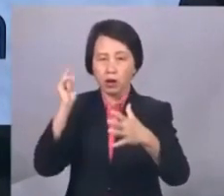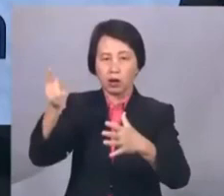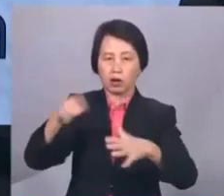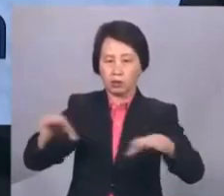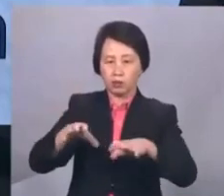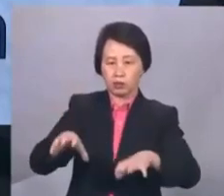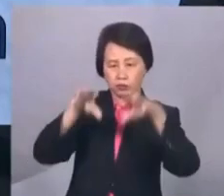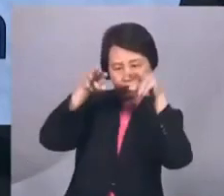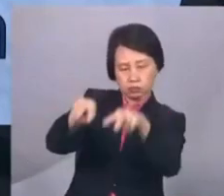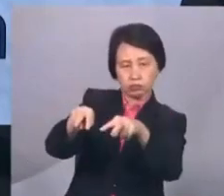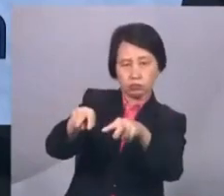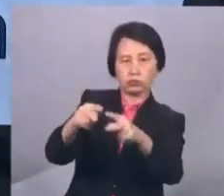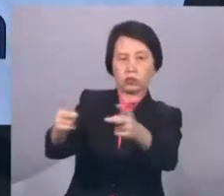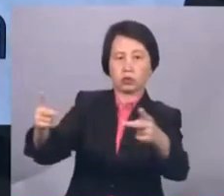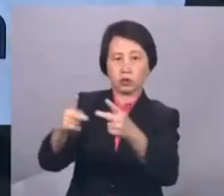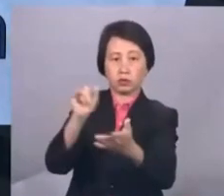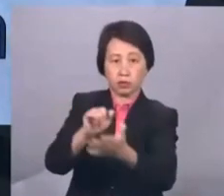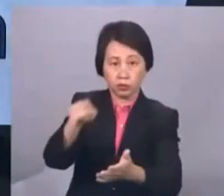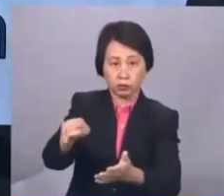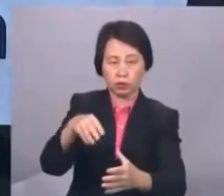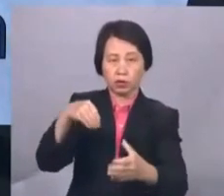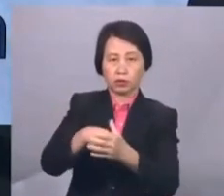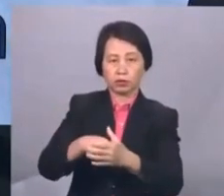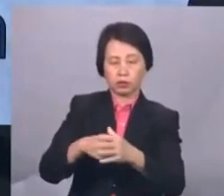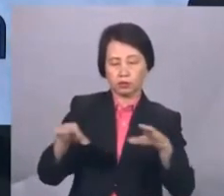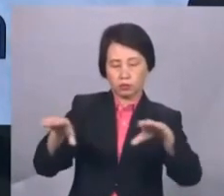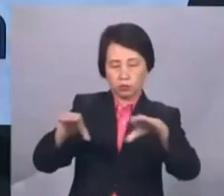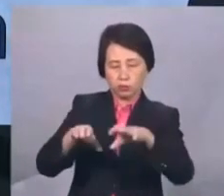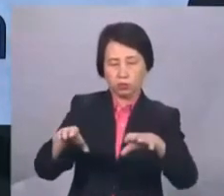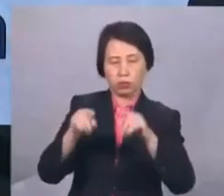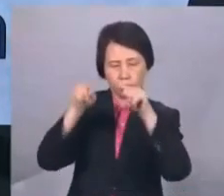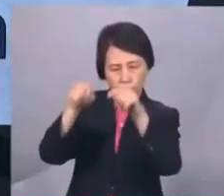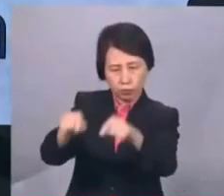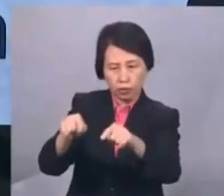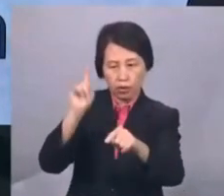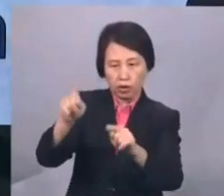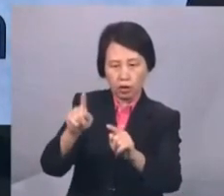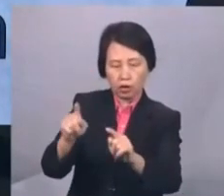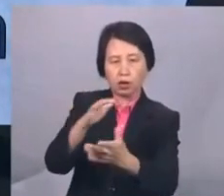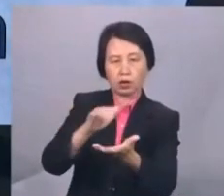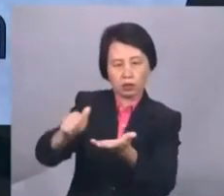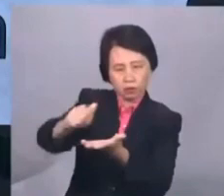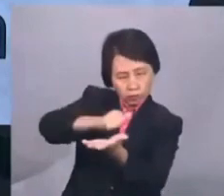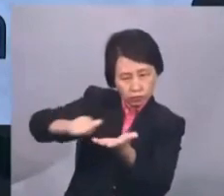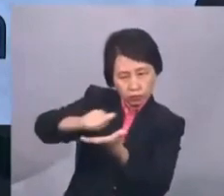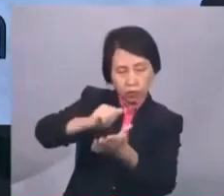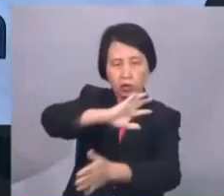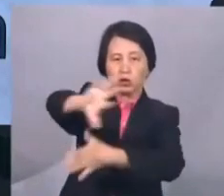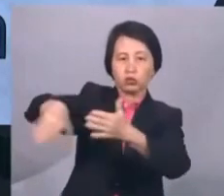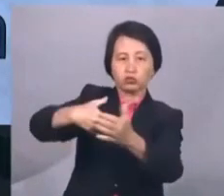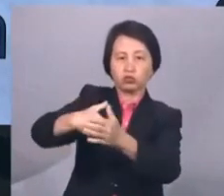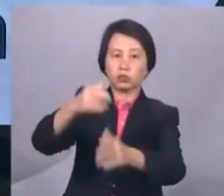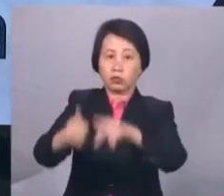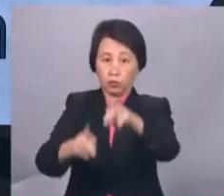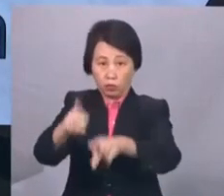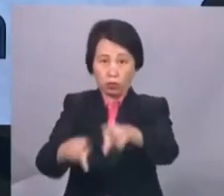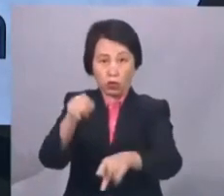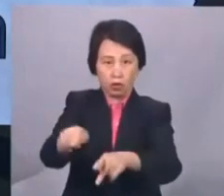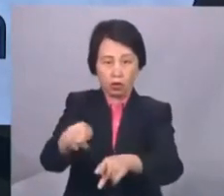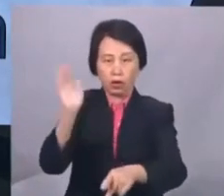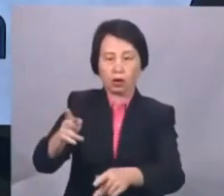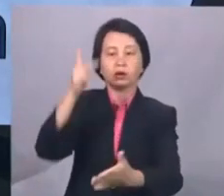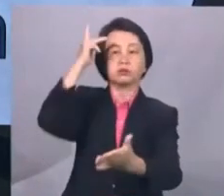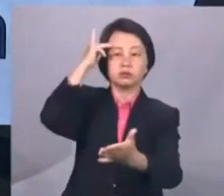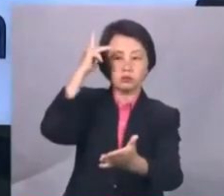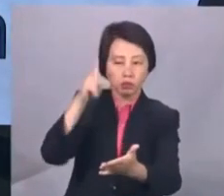enhance.co di kawasan tersebut dalam enhance.co kita akan sharing semoga Nggih kawasan tersebut dan kita akan kita